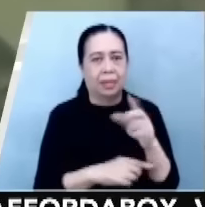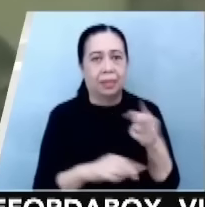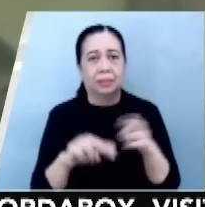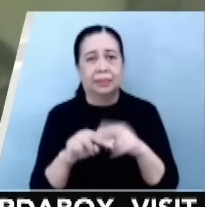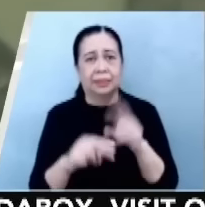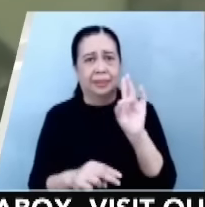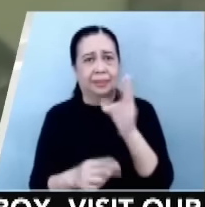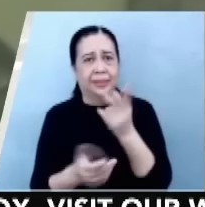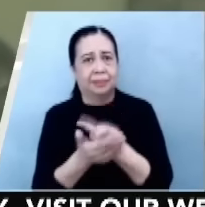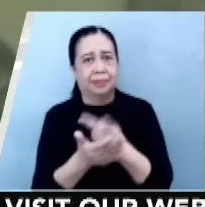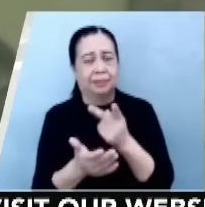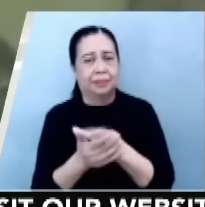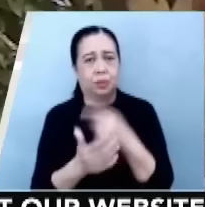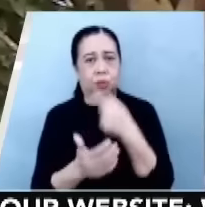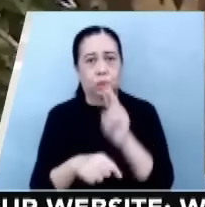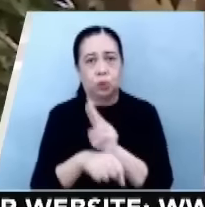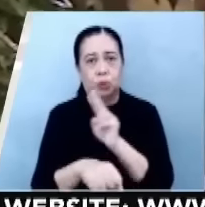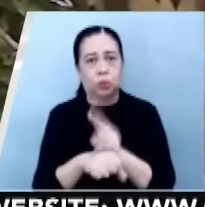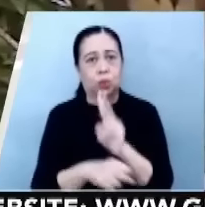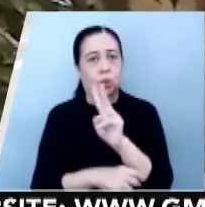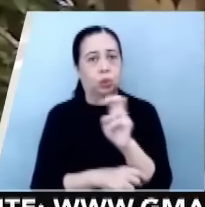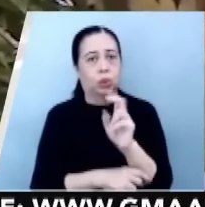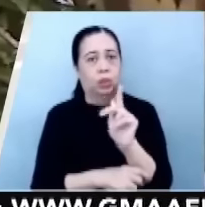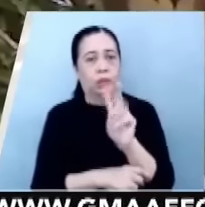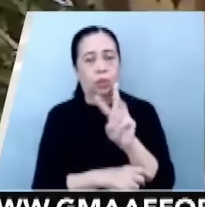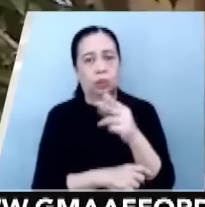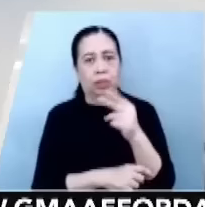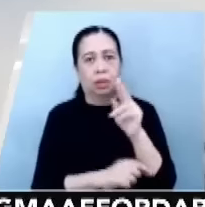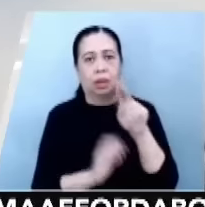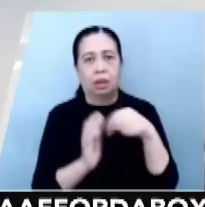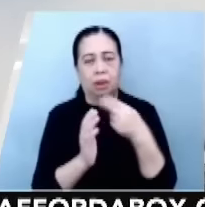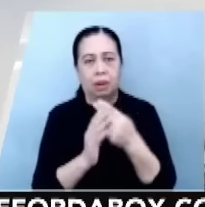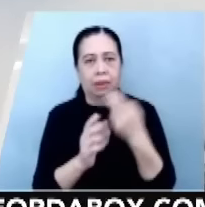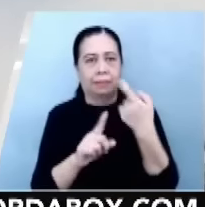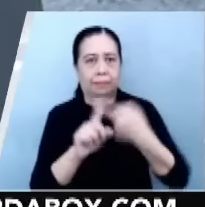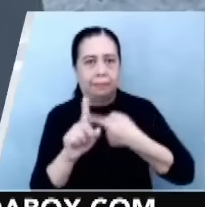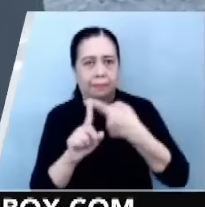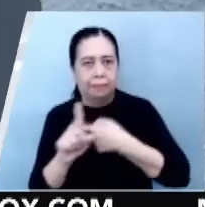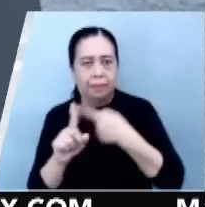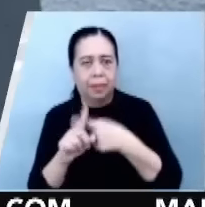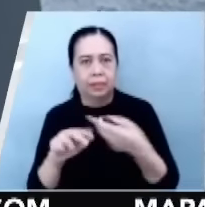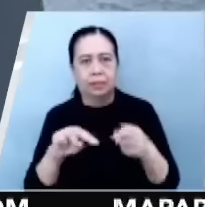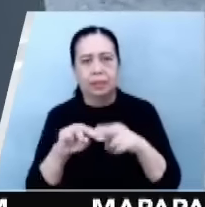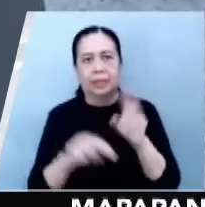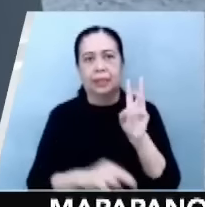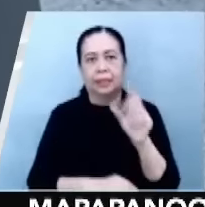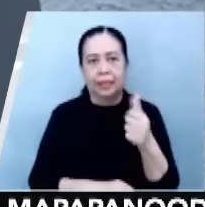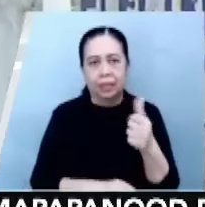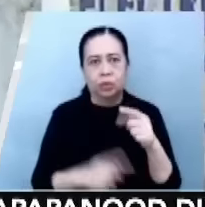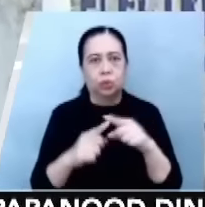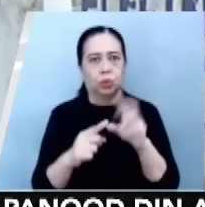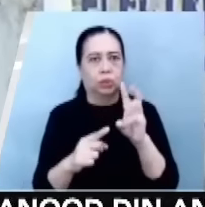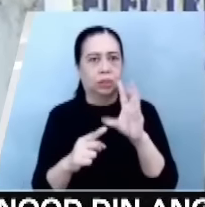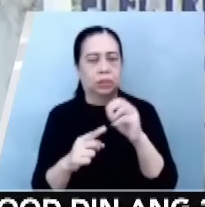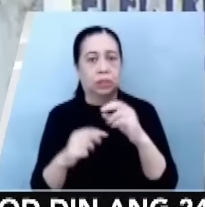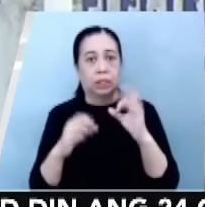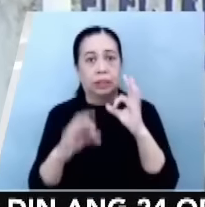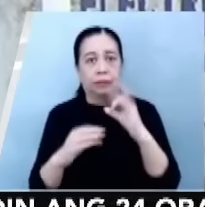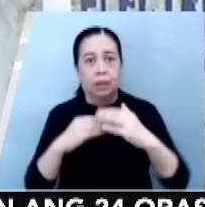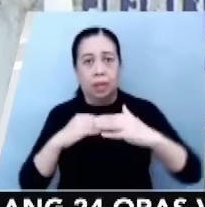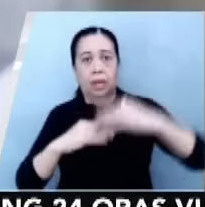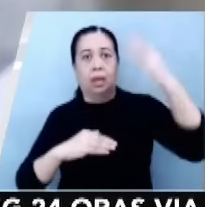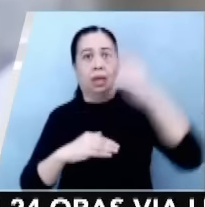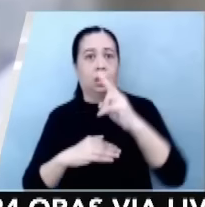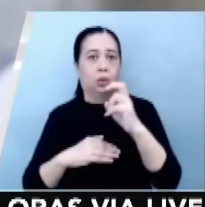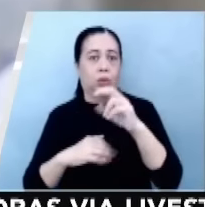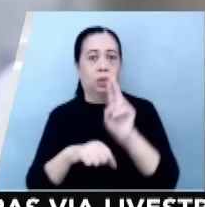mga kumukonsumo ng 200 kilowatt hour kada buwan at dagdag na 10 to 16 pesos kung higit sa 200 kilowatt hour ang konsumo sa